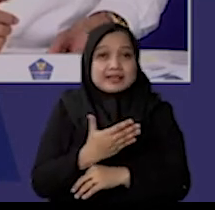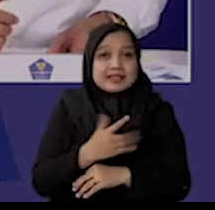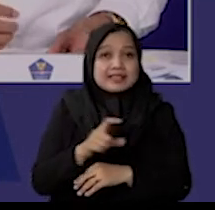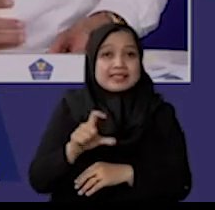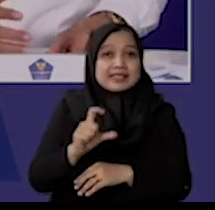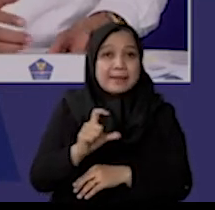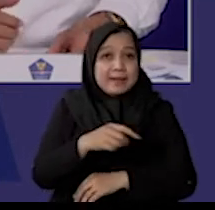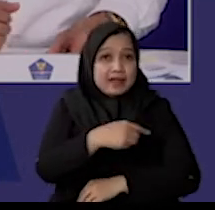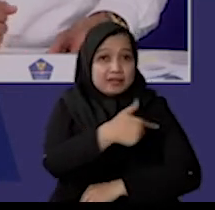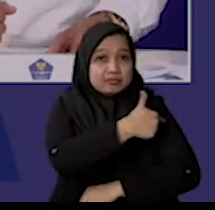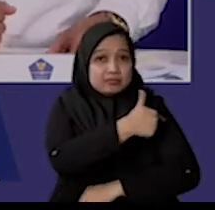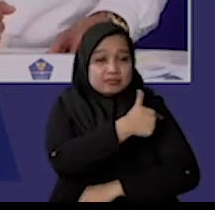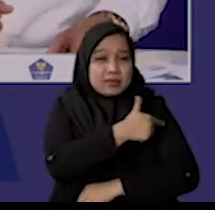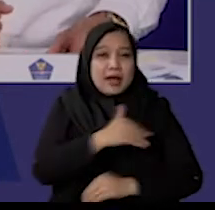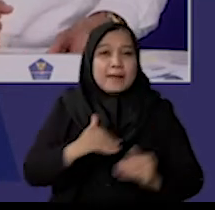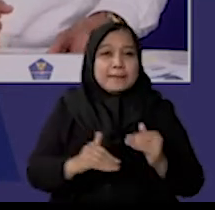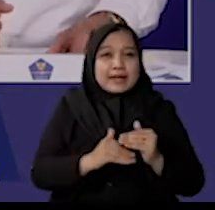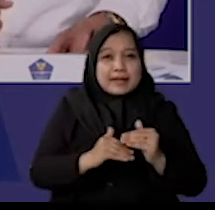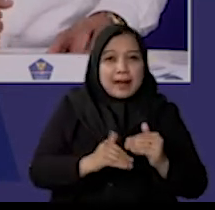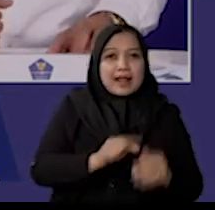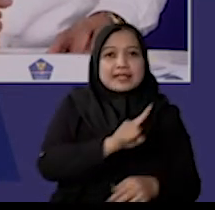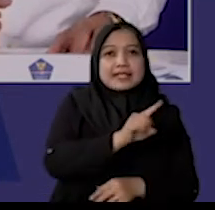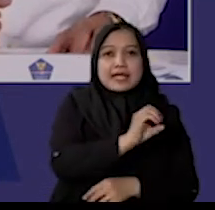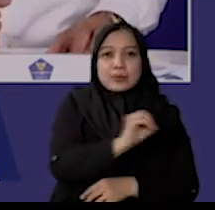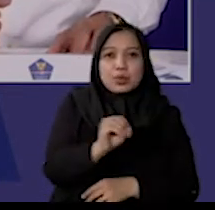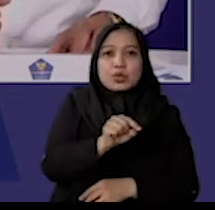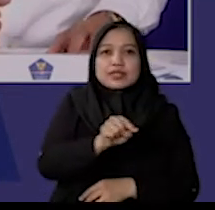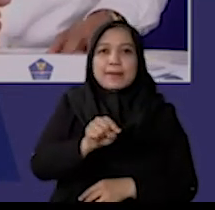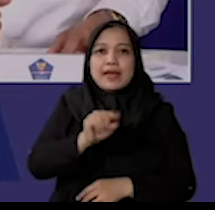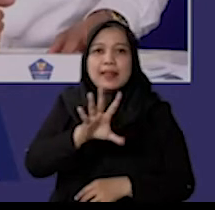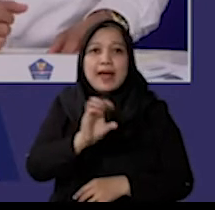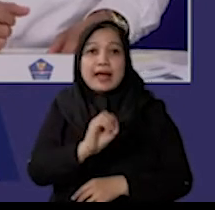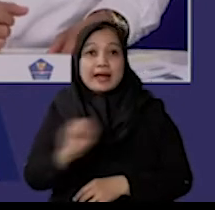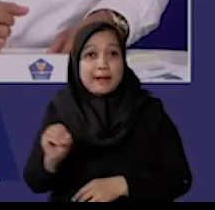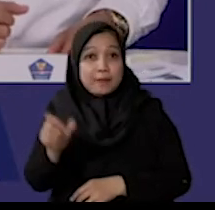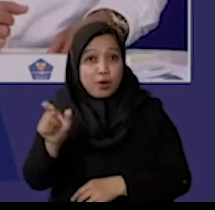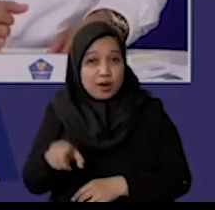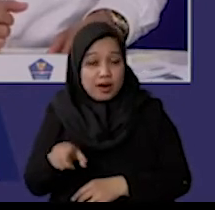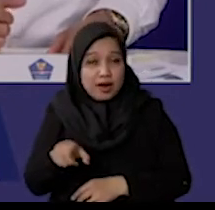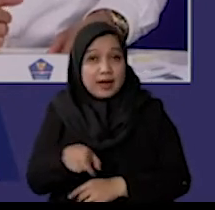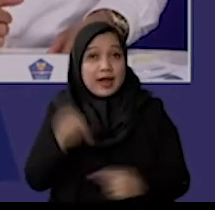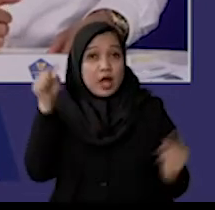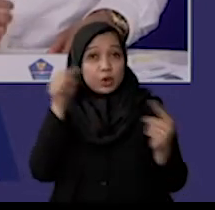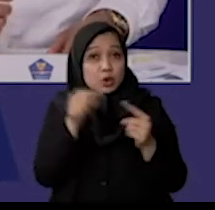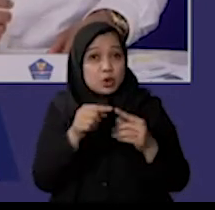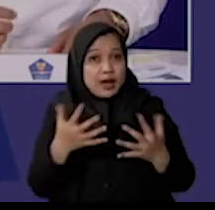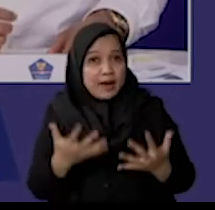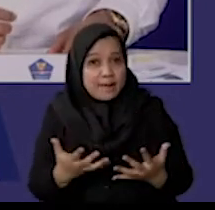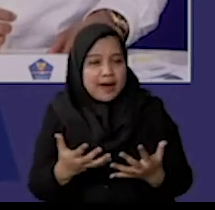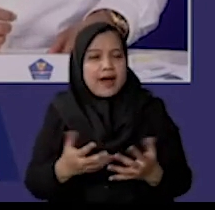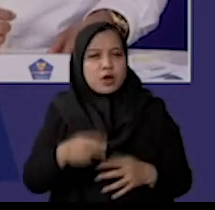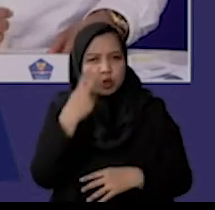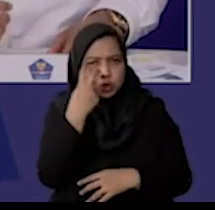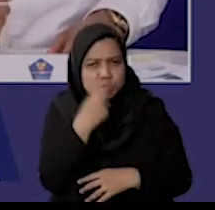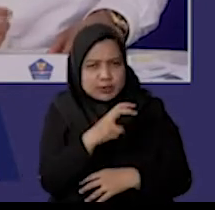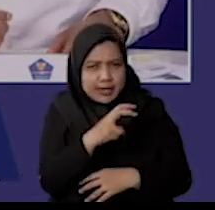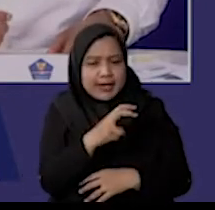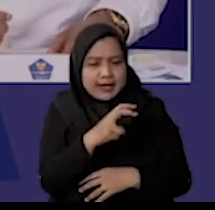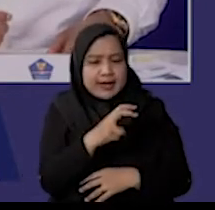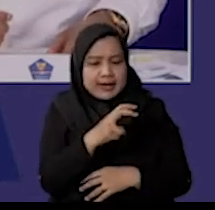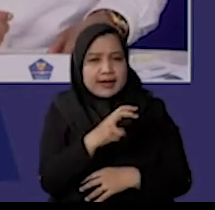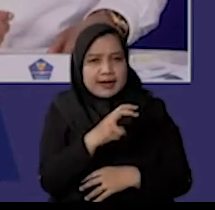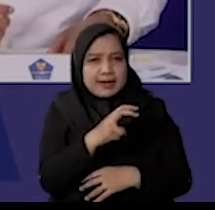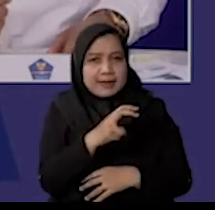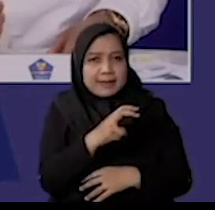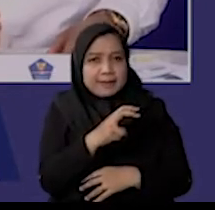sampel minimal 1.000 sampai 5.000 orang, dan ini tujuannya adalah menilai dan memastikan